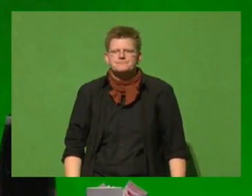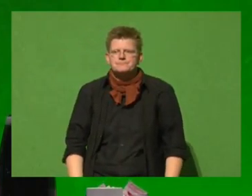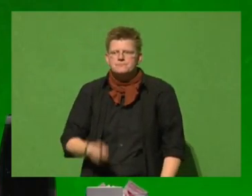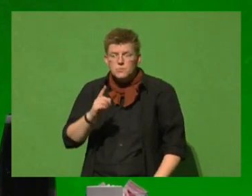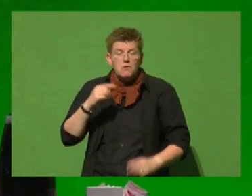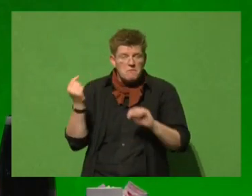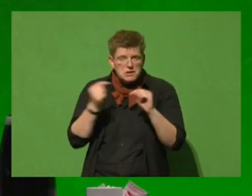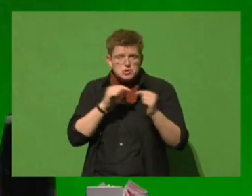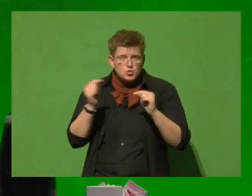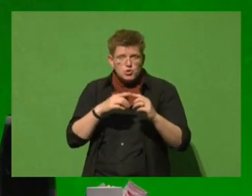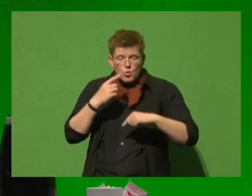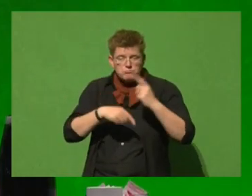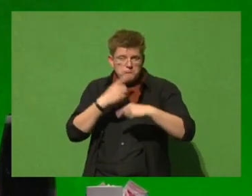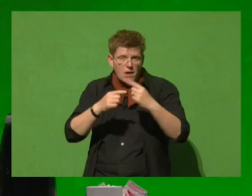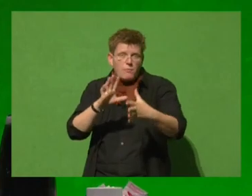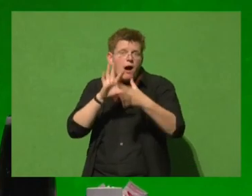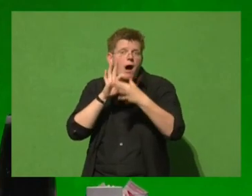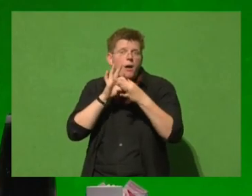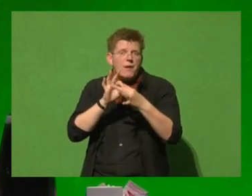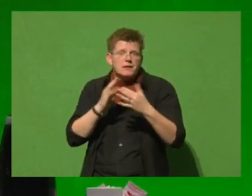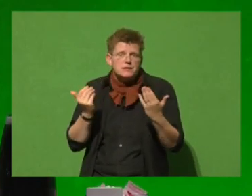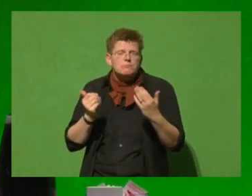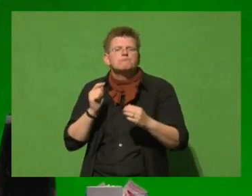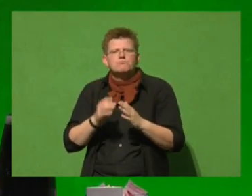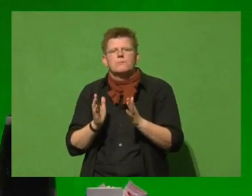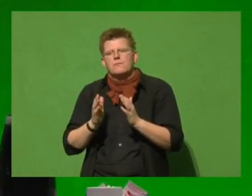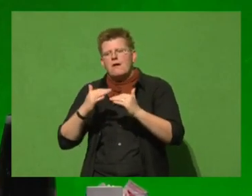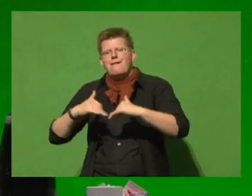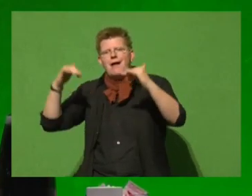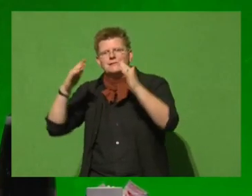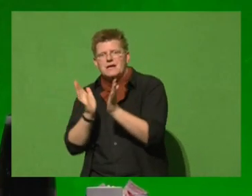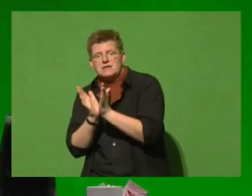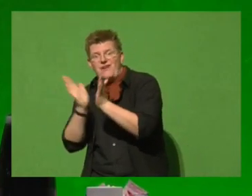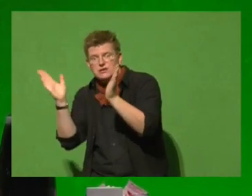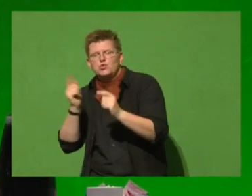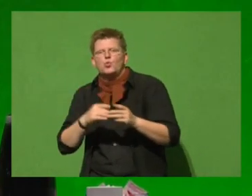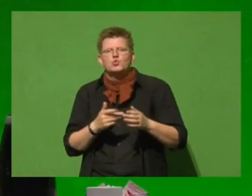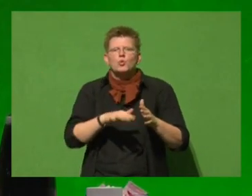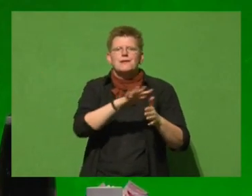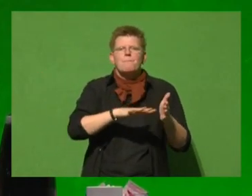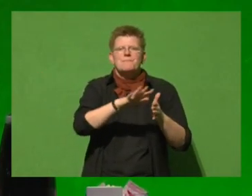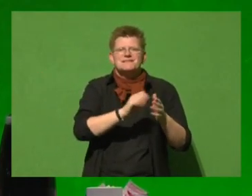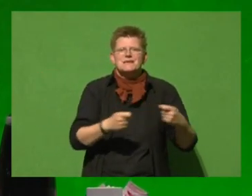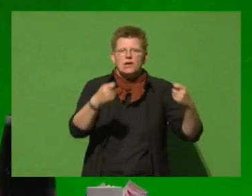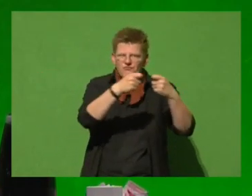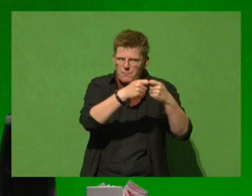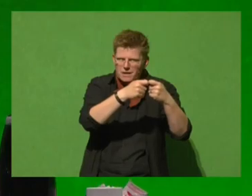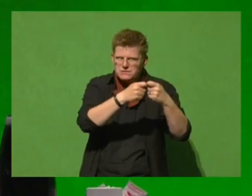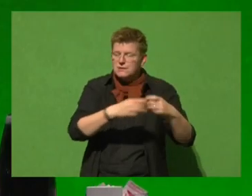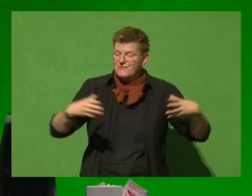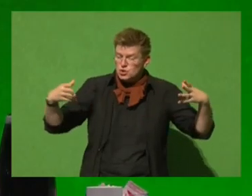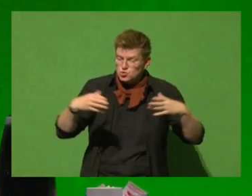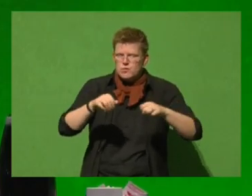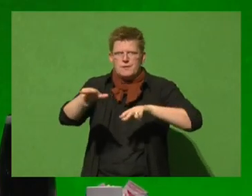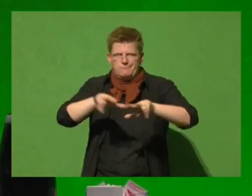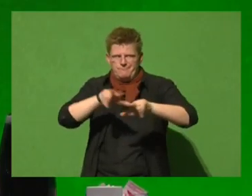Debatte wird gegebenenfalls in Zusammenarbeit mit der Landtagsfraktion und den Bezirksverbänden Informationsveranstaltungen durchgeführt. Das ist also